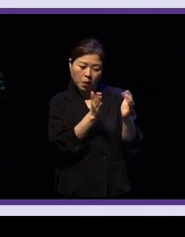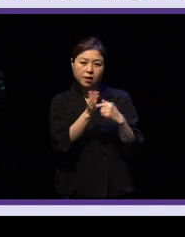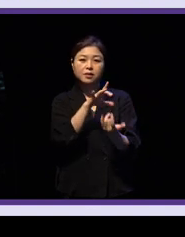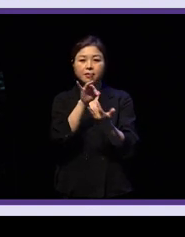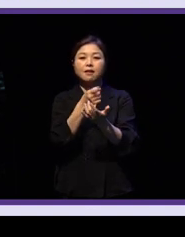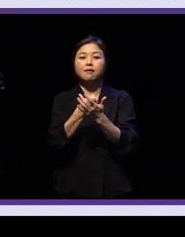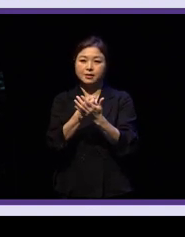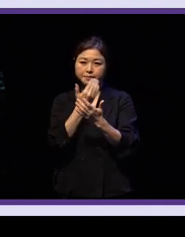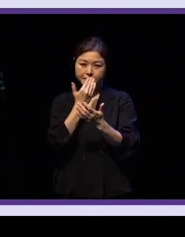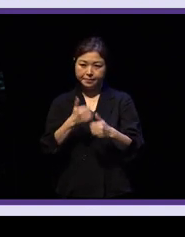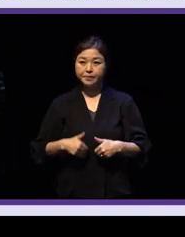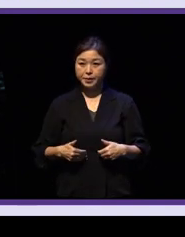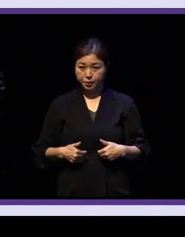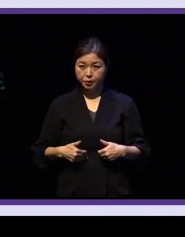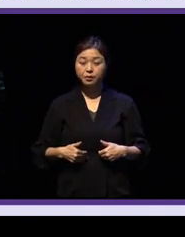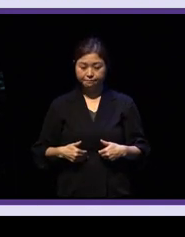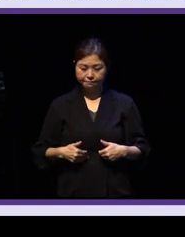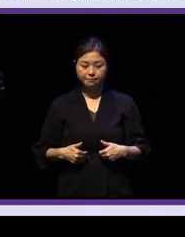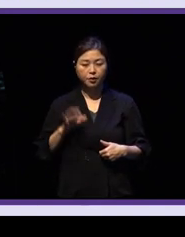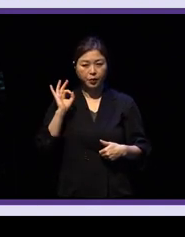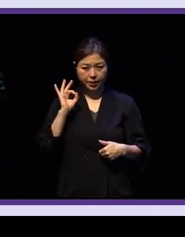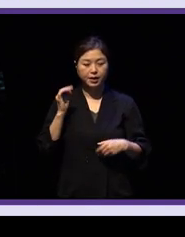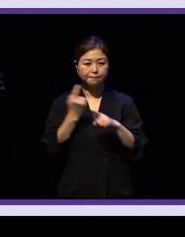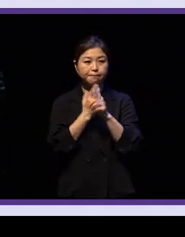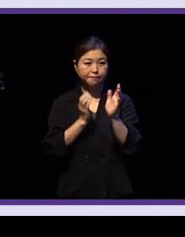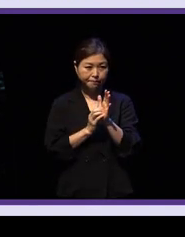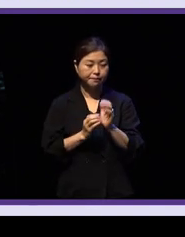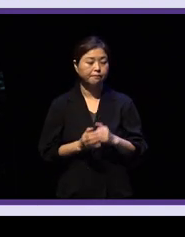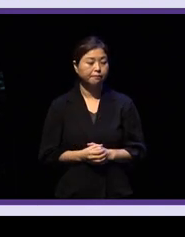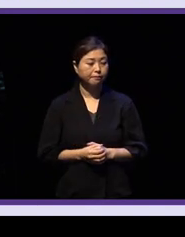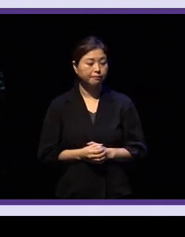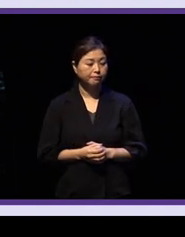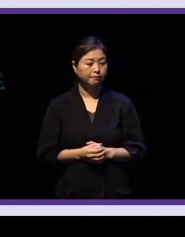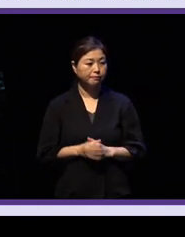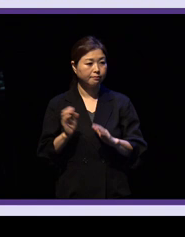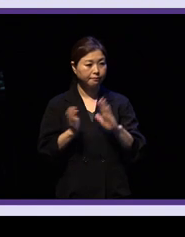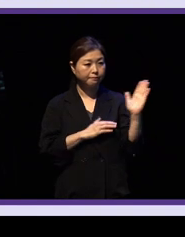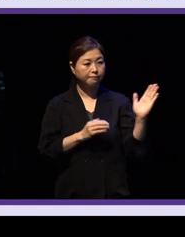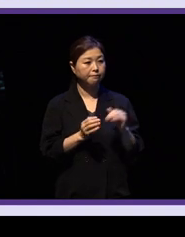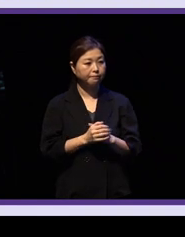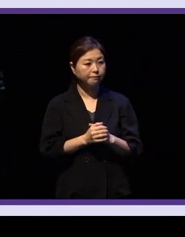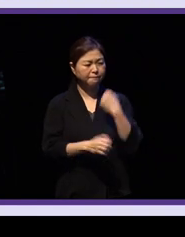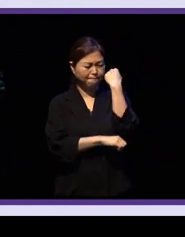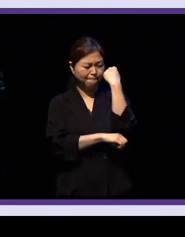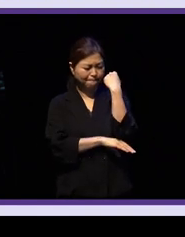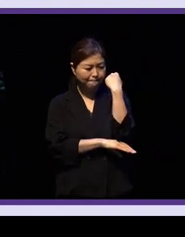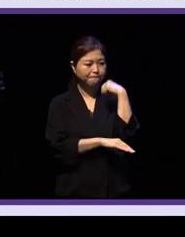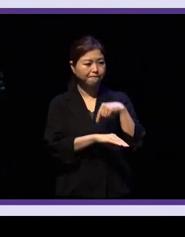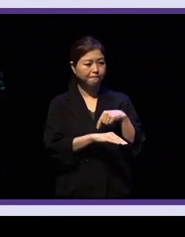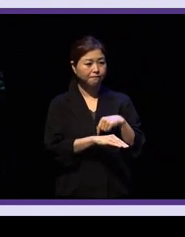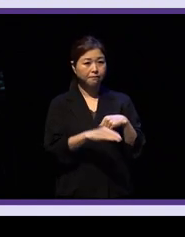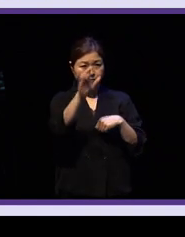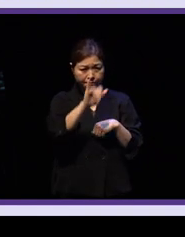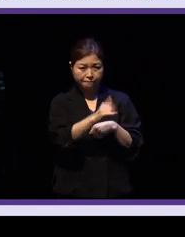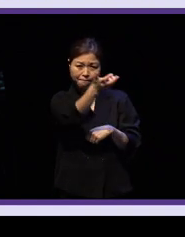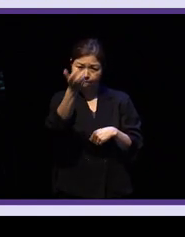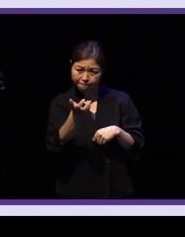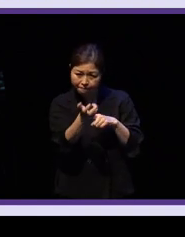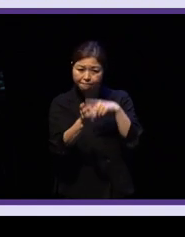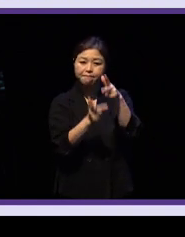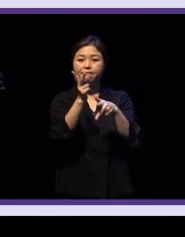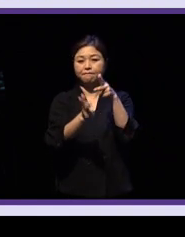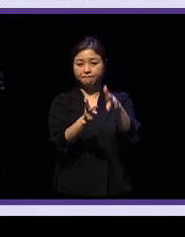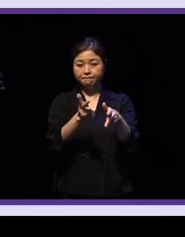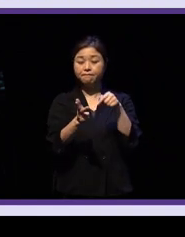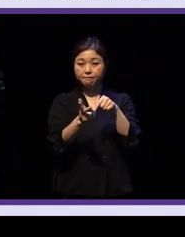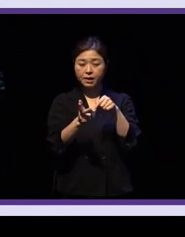그런 의견들이 있어서 최대한 반영을 하기로 했습니다 다만 최소한의 어떤 순회사업의 성격이만큼 어느 정도의